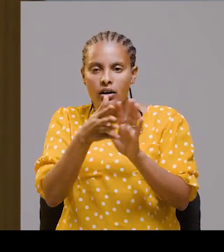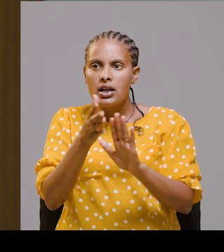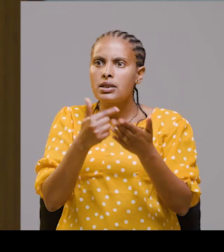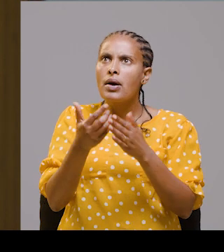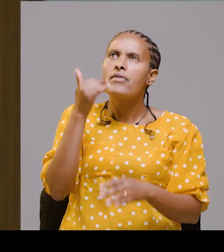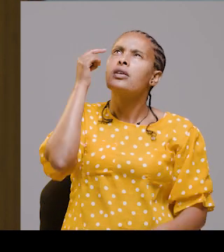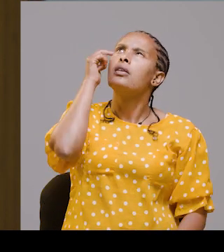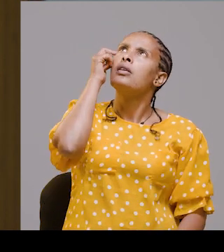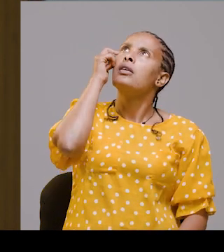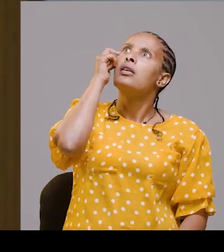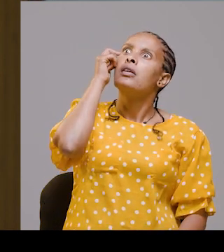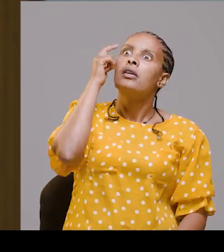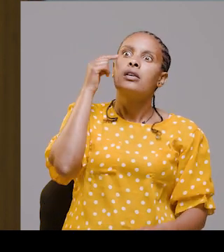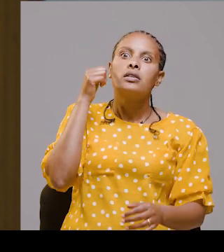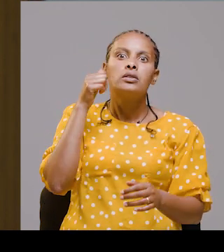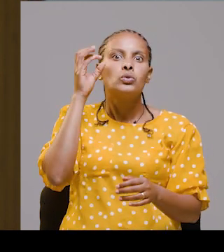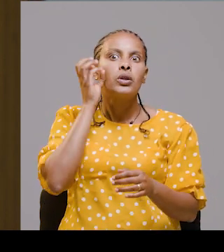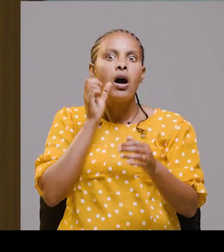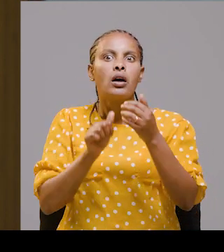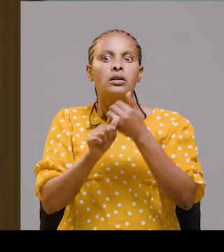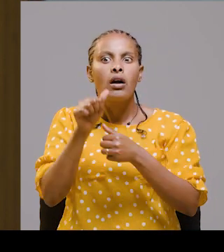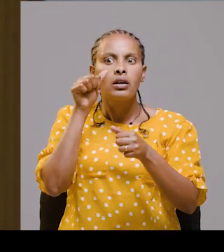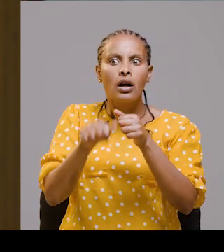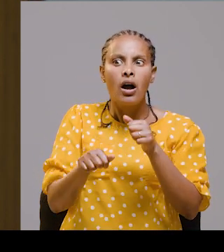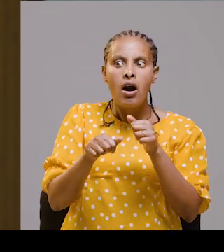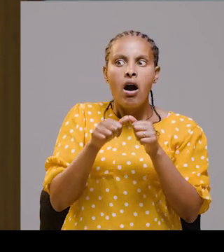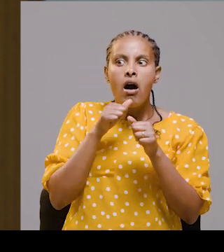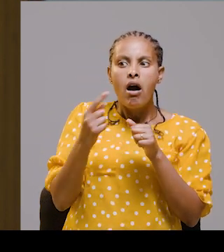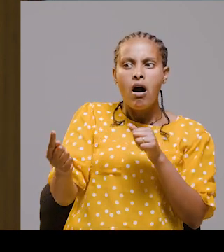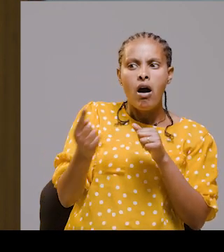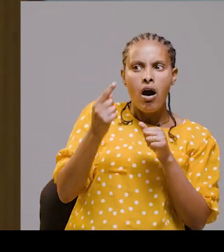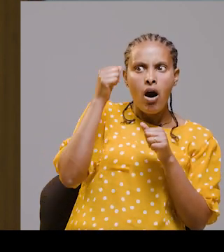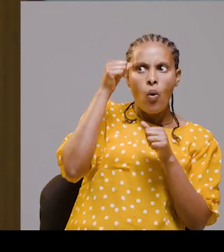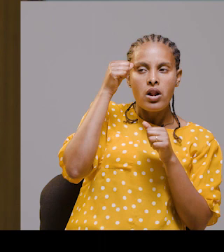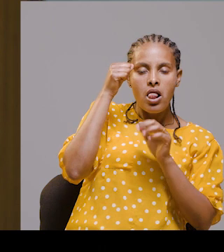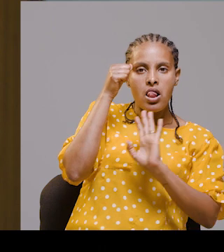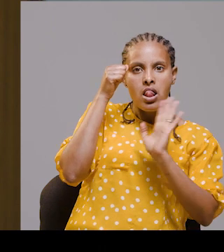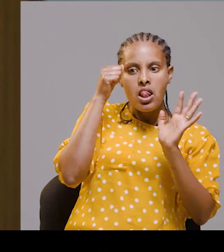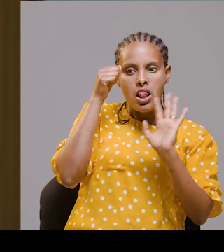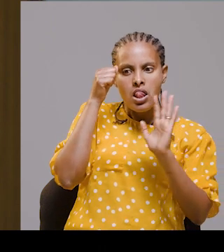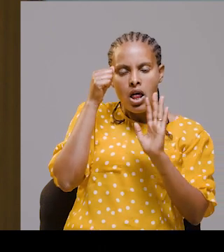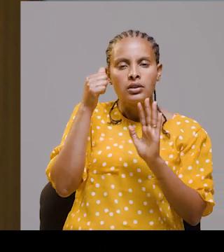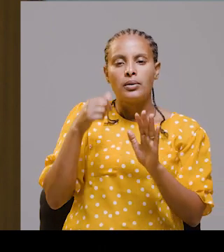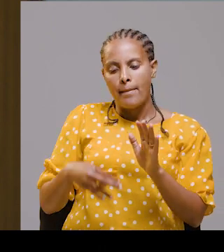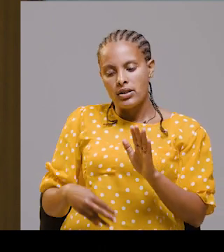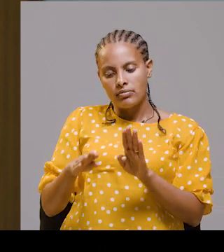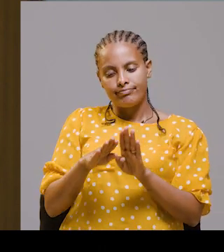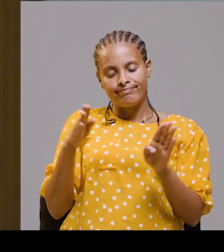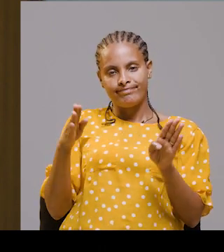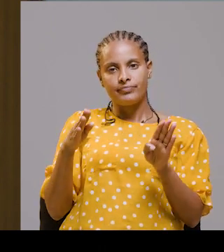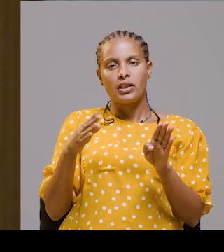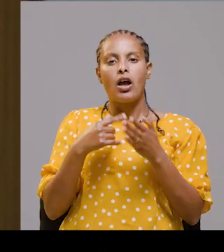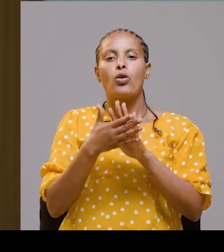በፊት የጾታ አጥቃት ለደረሰባት ሴት ትርጉሙ ምንድነው ብሎ ማሰብ ያስፈልጋል አይደል ስለዚህ እነዚህ ነገሮች ኦሬዲ